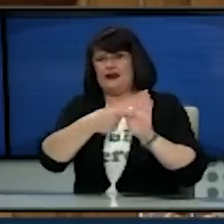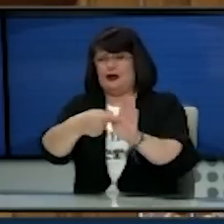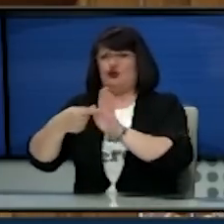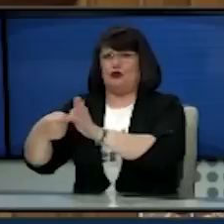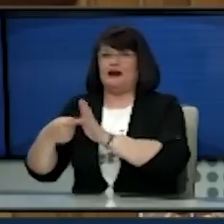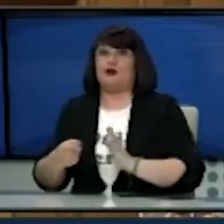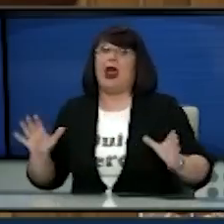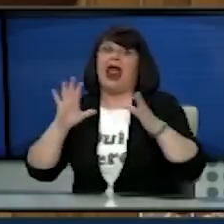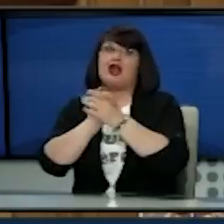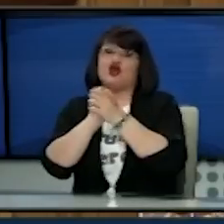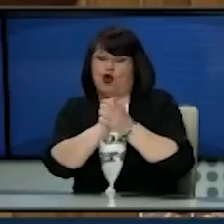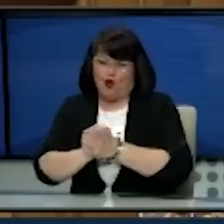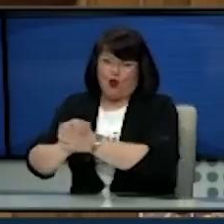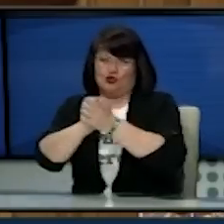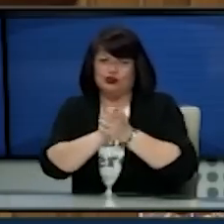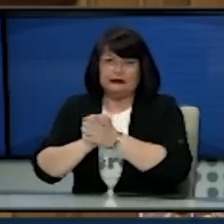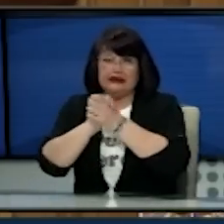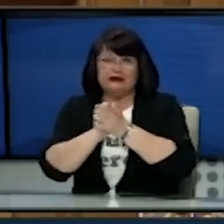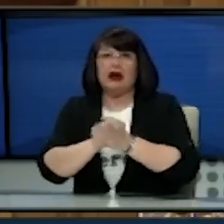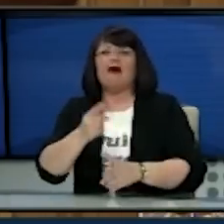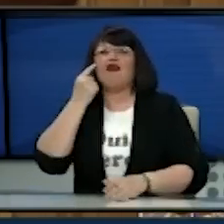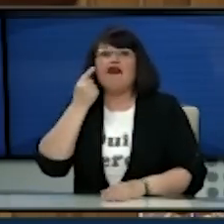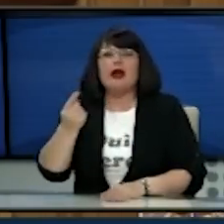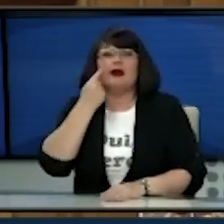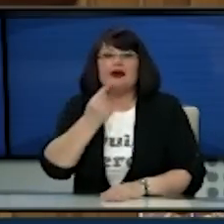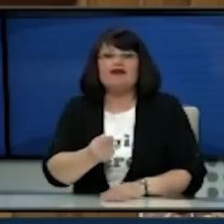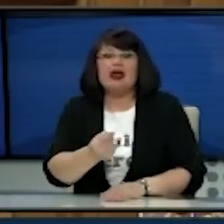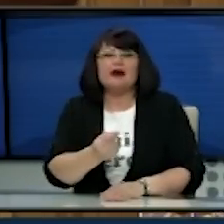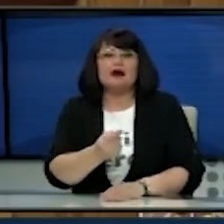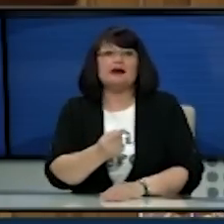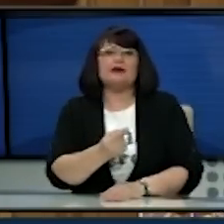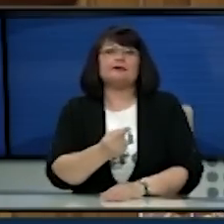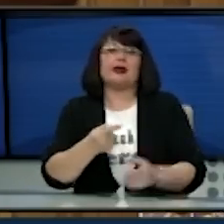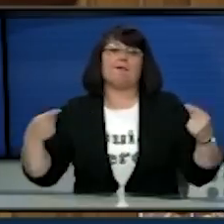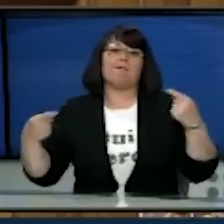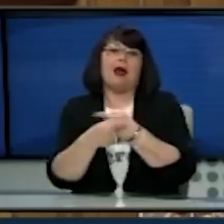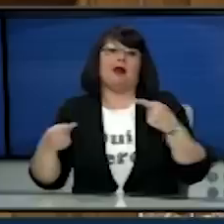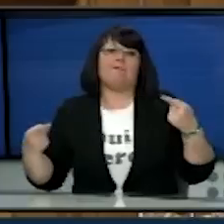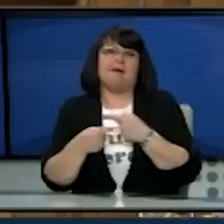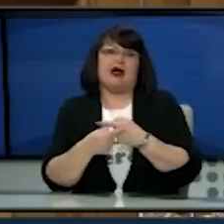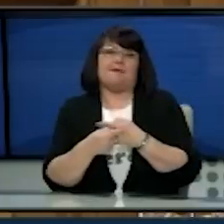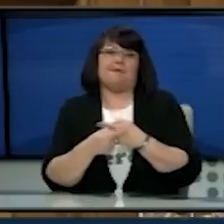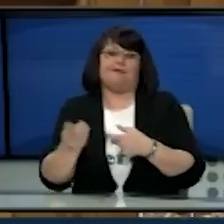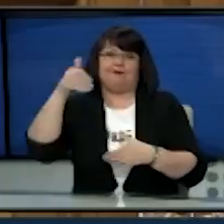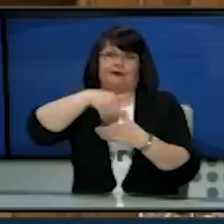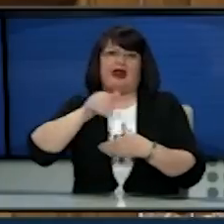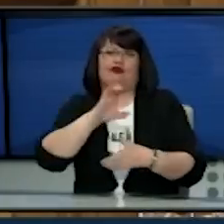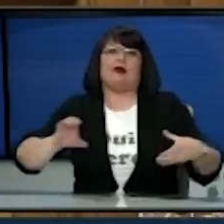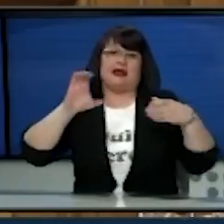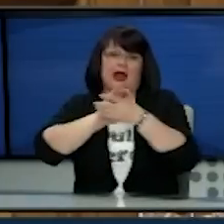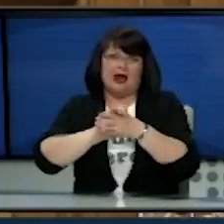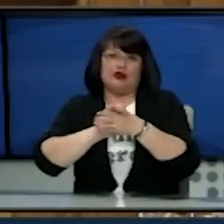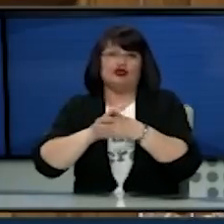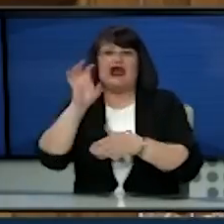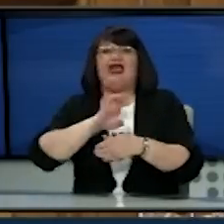εικόνα ενότητας, από παντού προβάλλουν οι οξυμένες αντιθέσεις και μέσα στην Ευρωπαϊκή Ένωση και